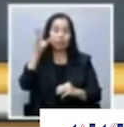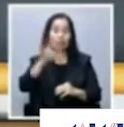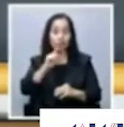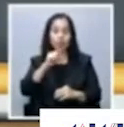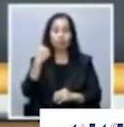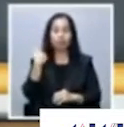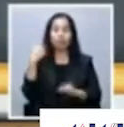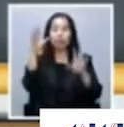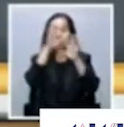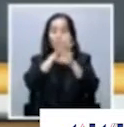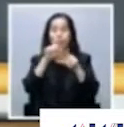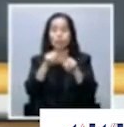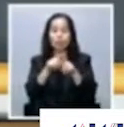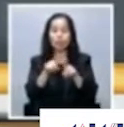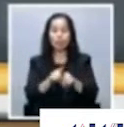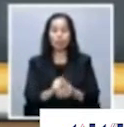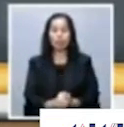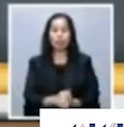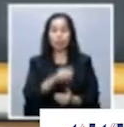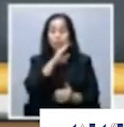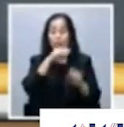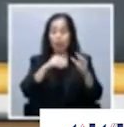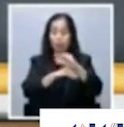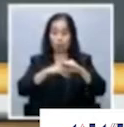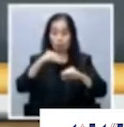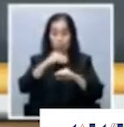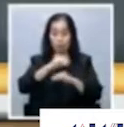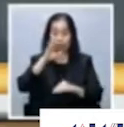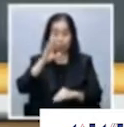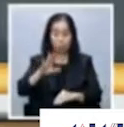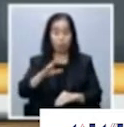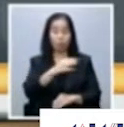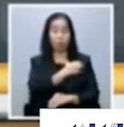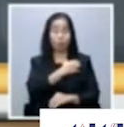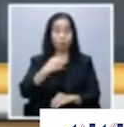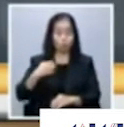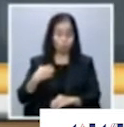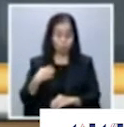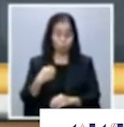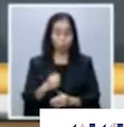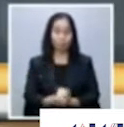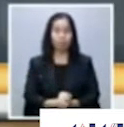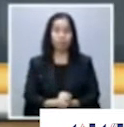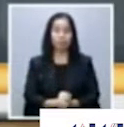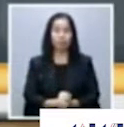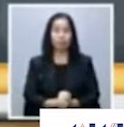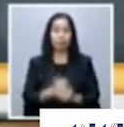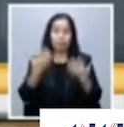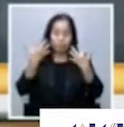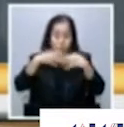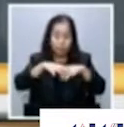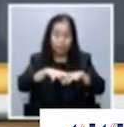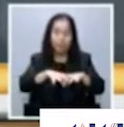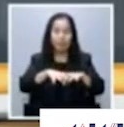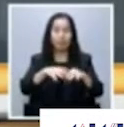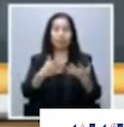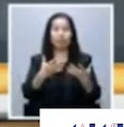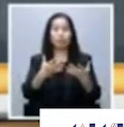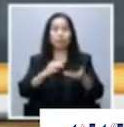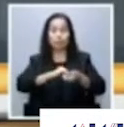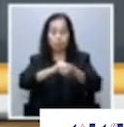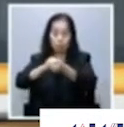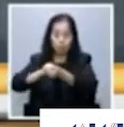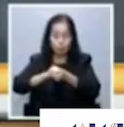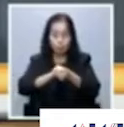ไปแล้วนั้นเนี่ยถ้าหากว่าโครงการสถานทูตสามารถที่จะประสานงานกับประเท